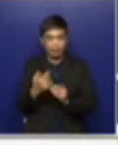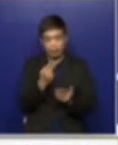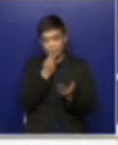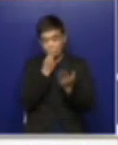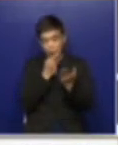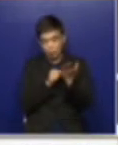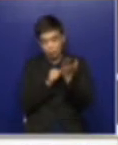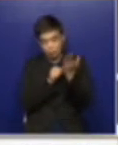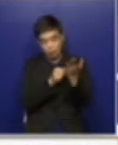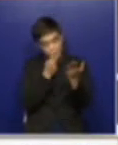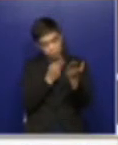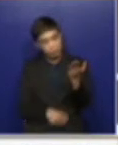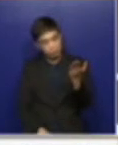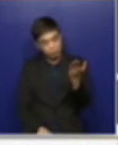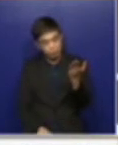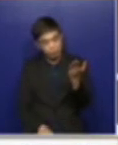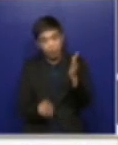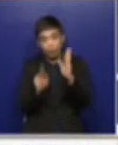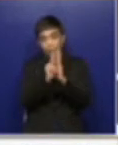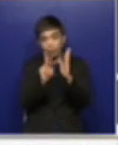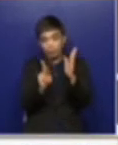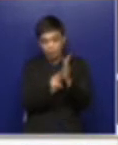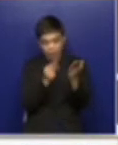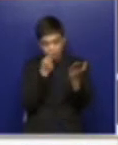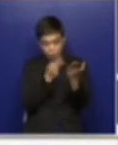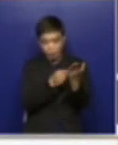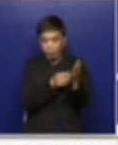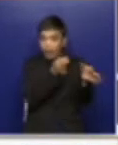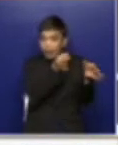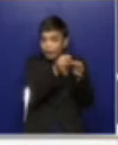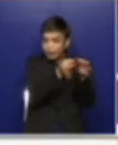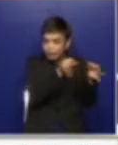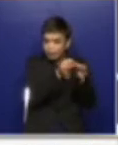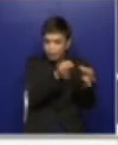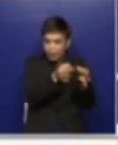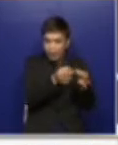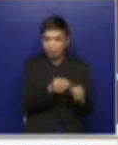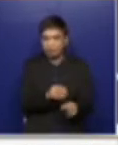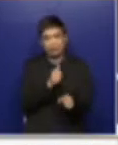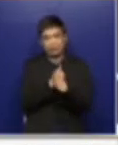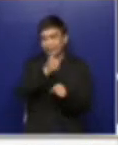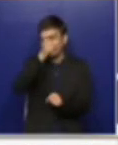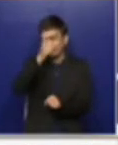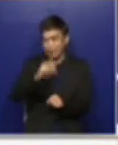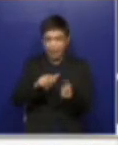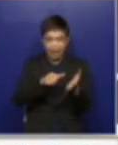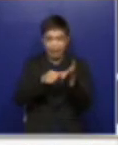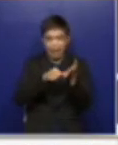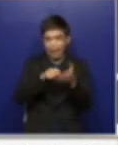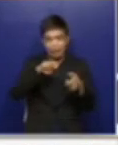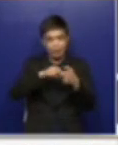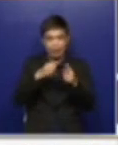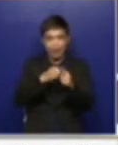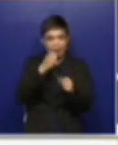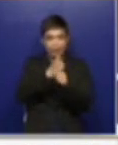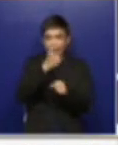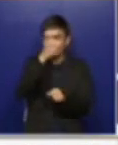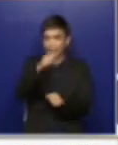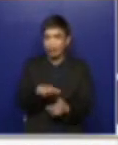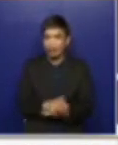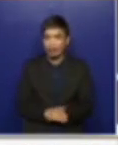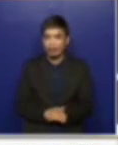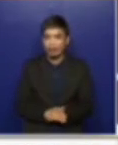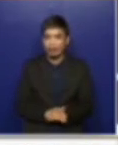แล้วก็คำชี้แจงของท่านรัฐมนตรีแล้วเนี่ยไม่มีทางแก้ปัญหาที่ดินให้ประชาชนได้หรอกครับเอ